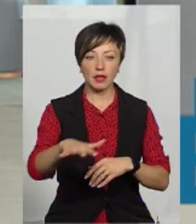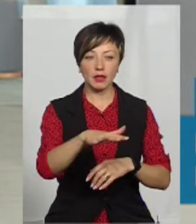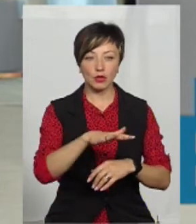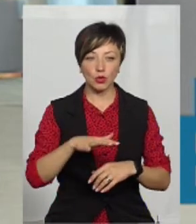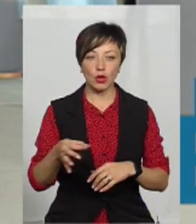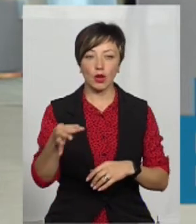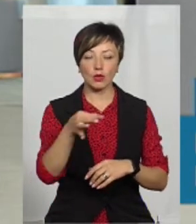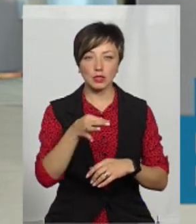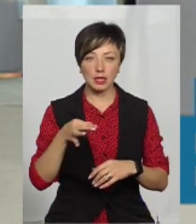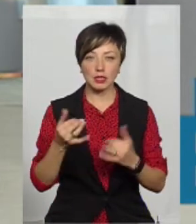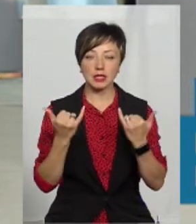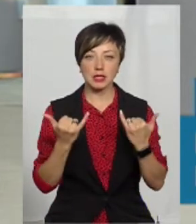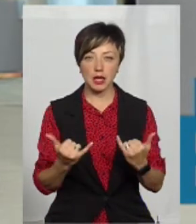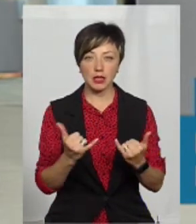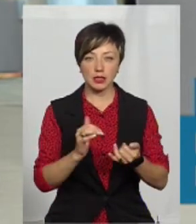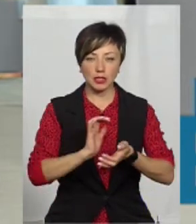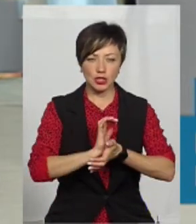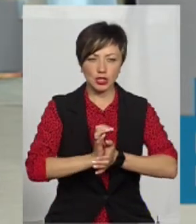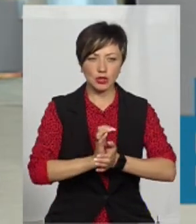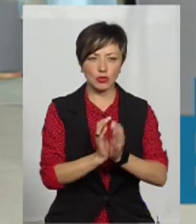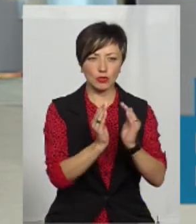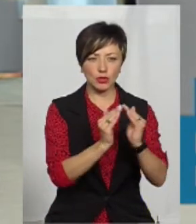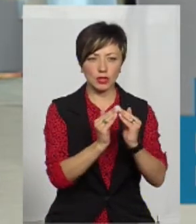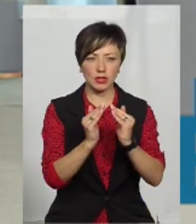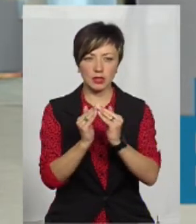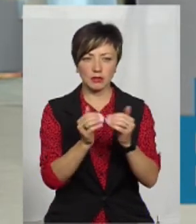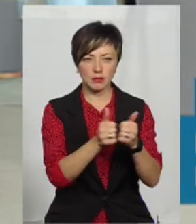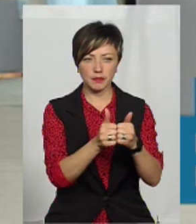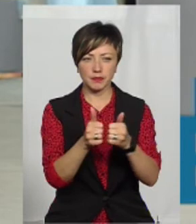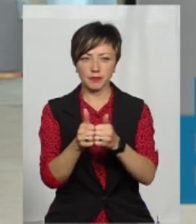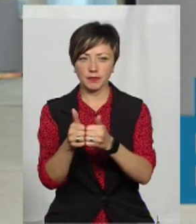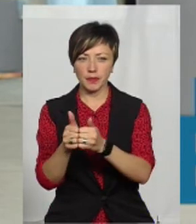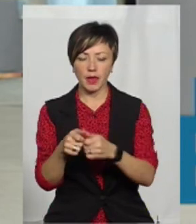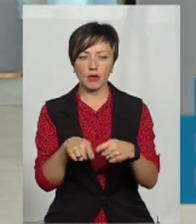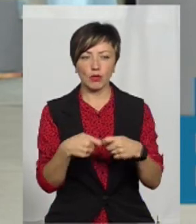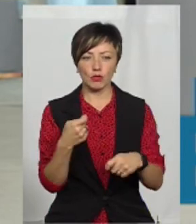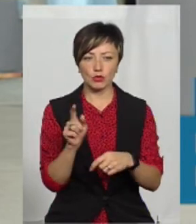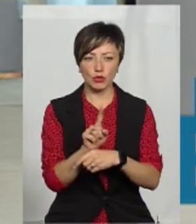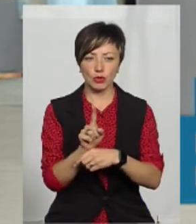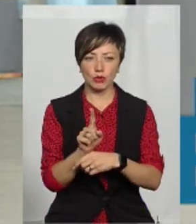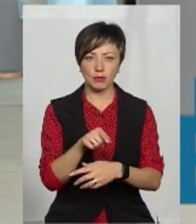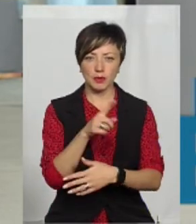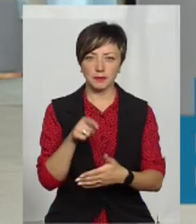на Озерні, зараз дуже щільно будинки прилягають, і таким чином вони порушують якісь норми.